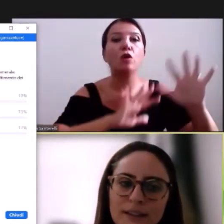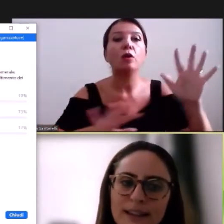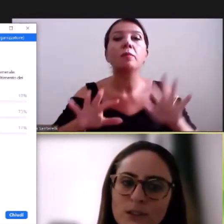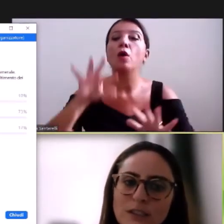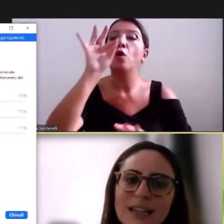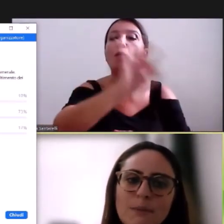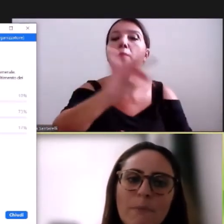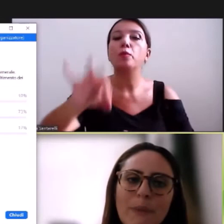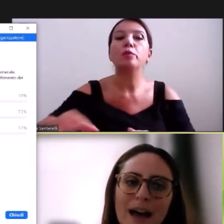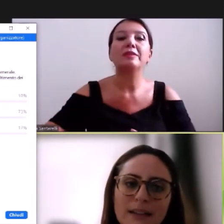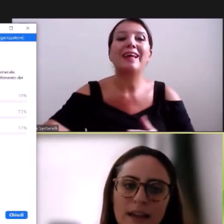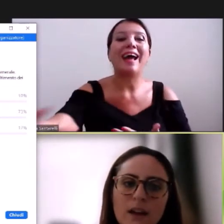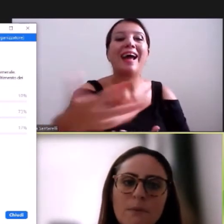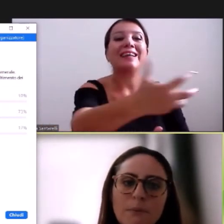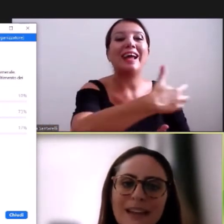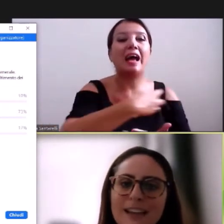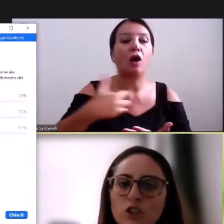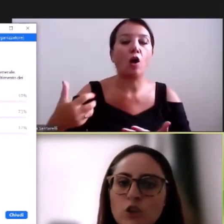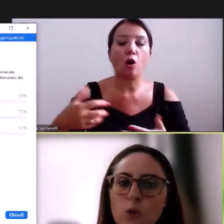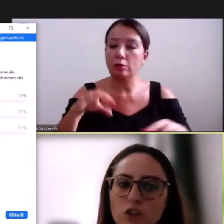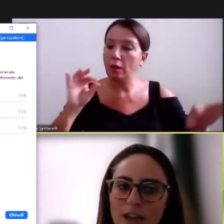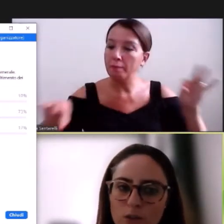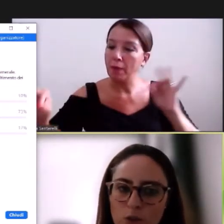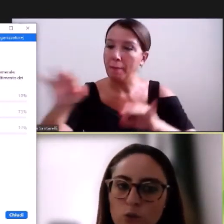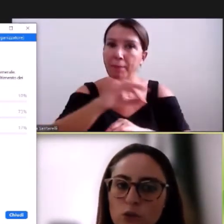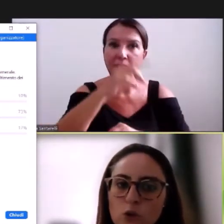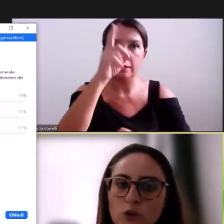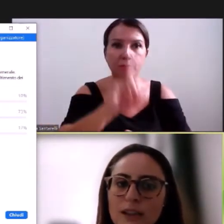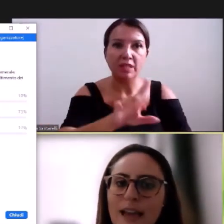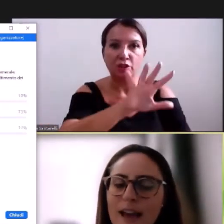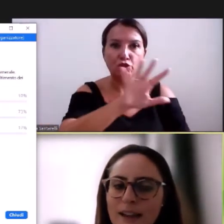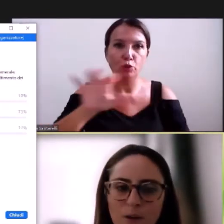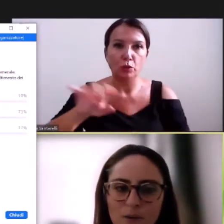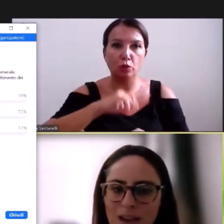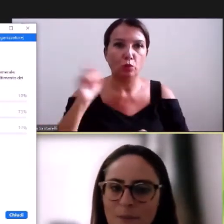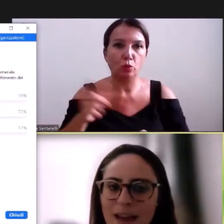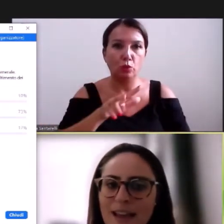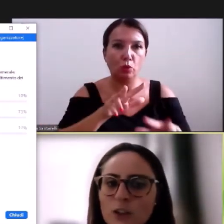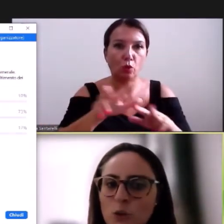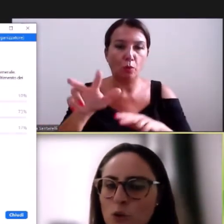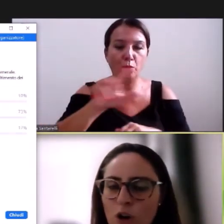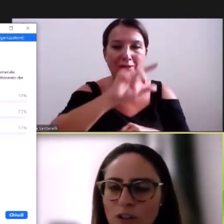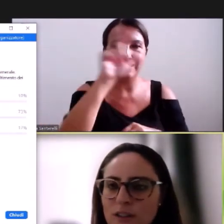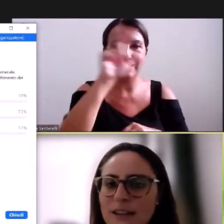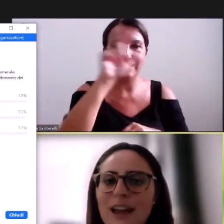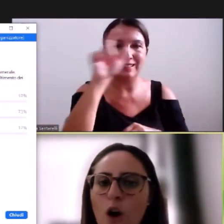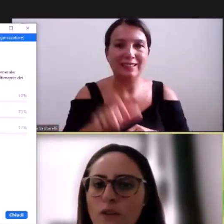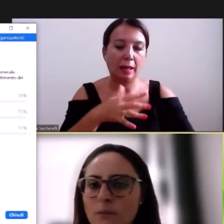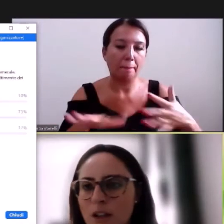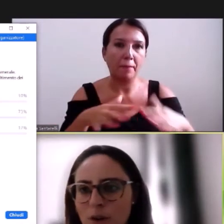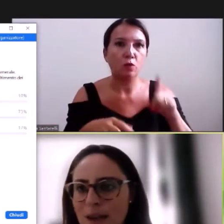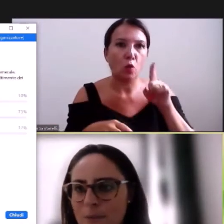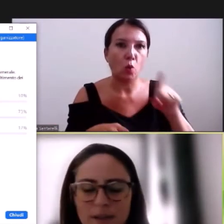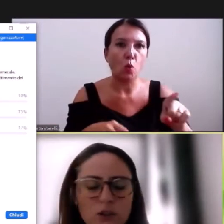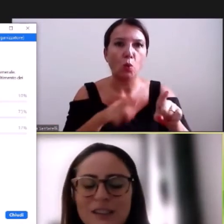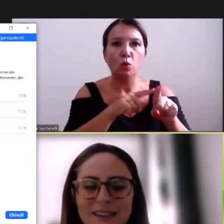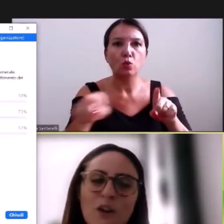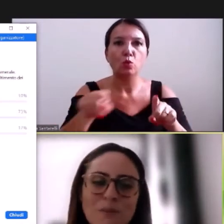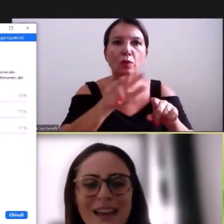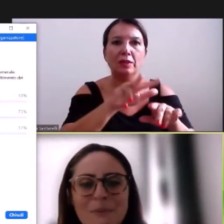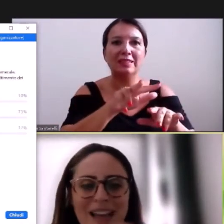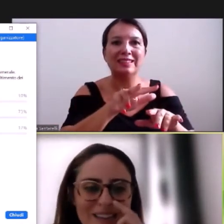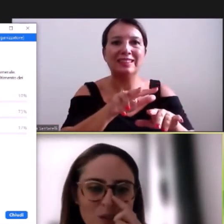raccolta, infatti ne sono stati mappati 1.500 in tutti i comuni italiani, la media di uno ogni 39 milioni di